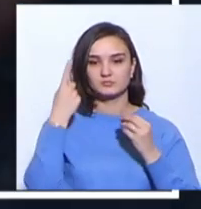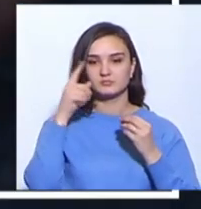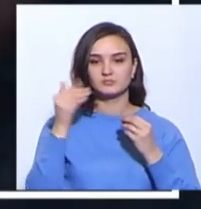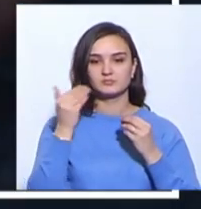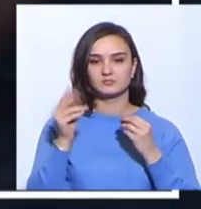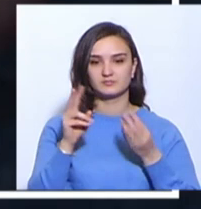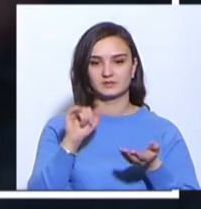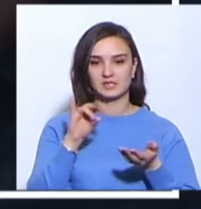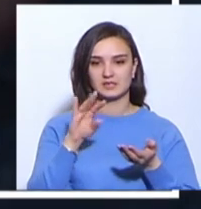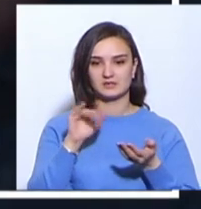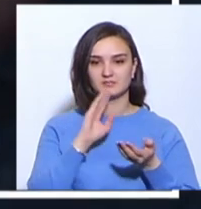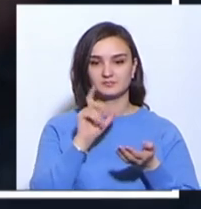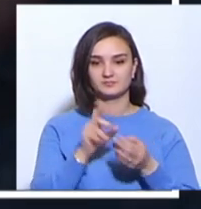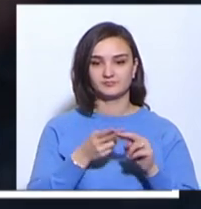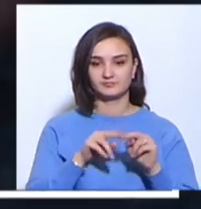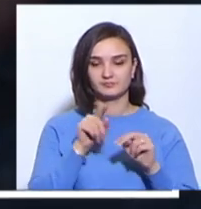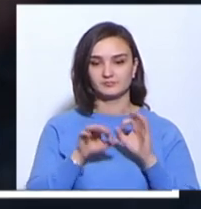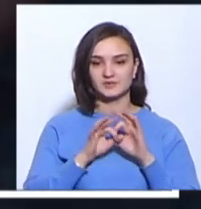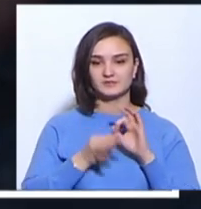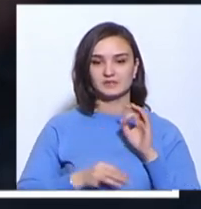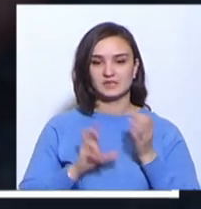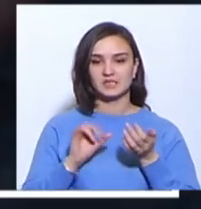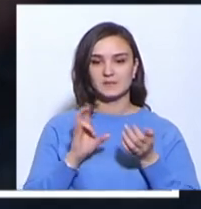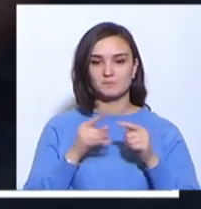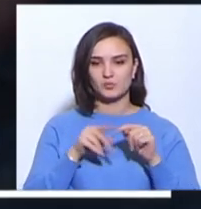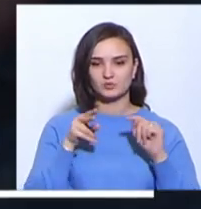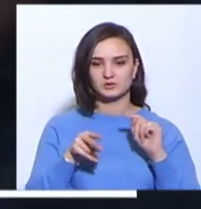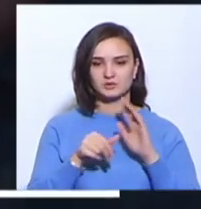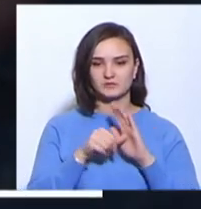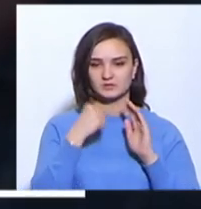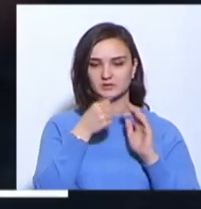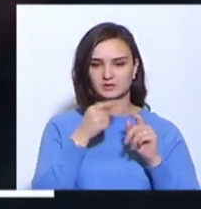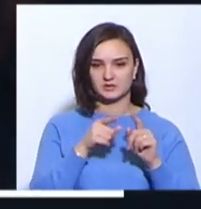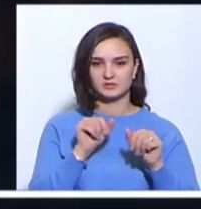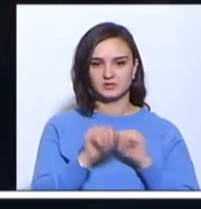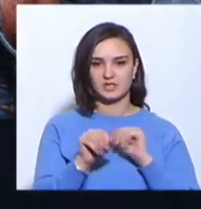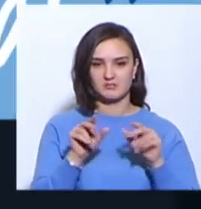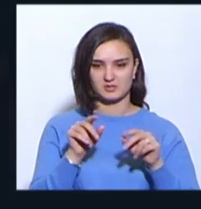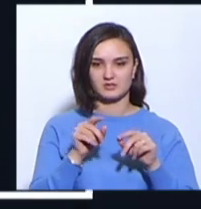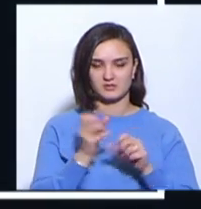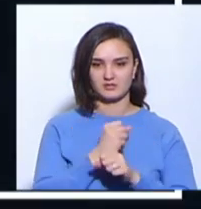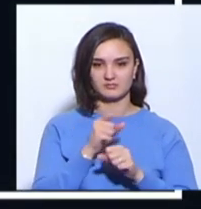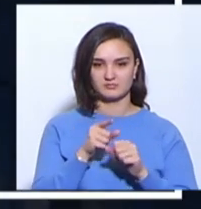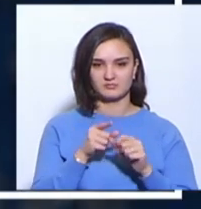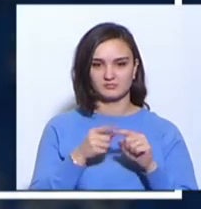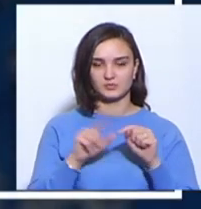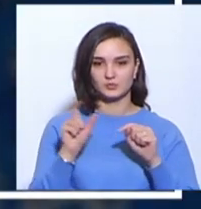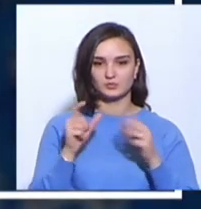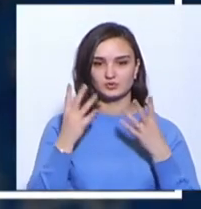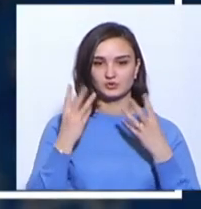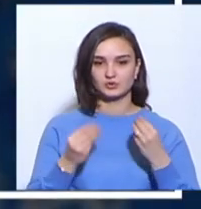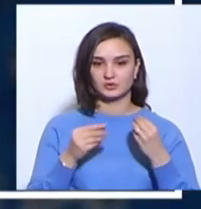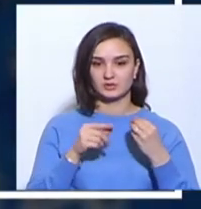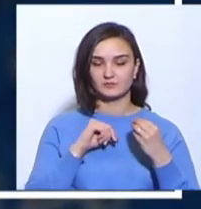ეკუთვნის ანიტა მიჩელს, რომელმაც მსხვილი ნაწლავის კიბო 2006 წელს დაამარცხა. ლურჯი დღე